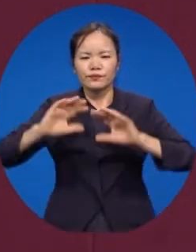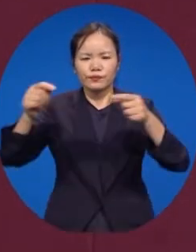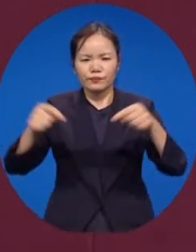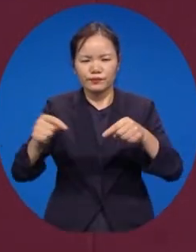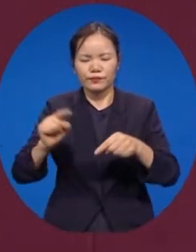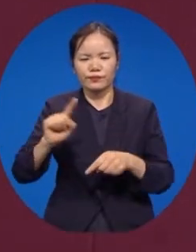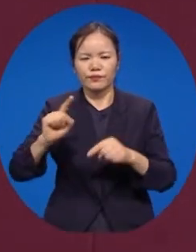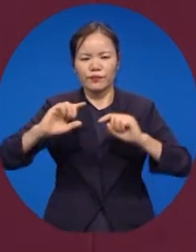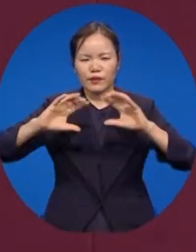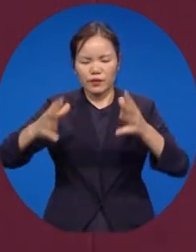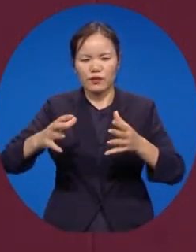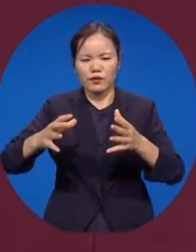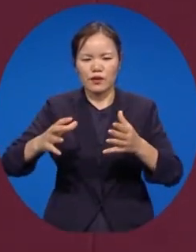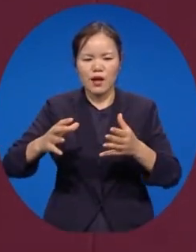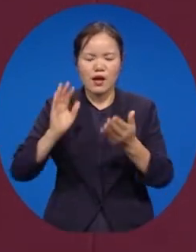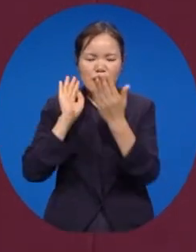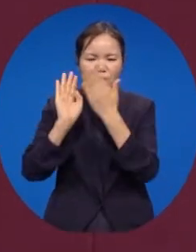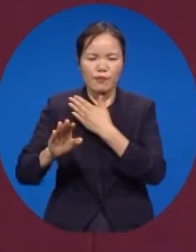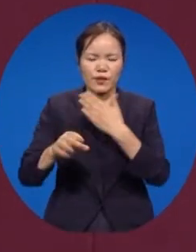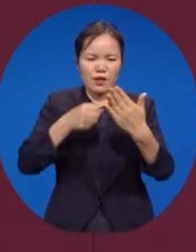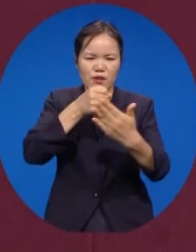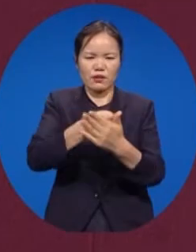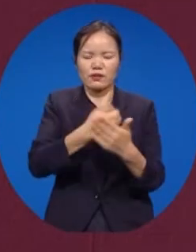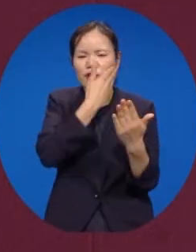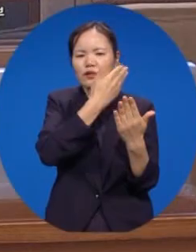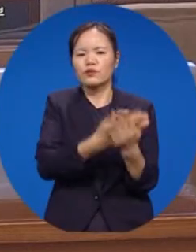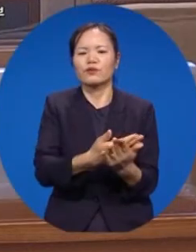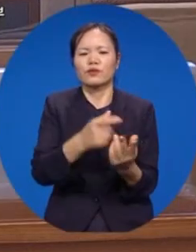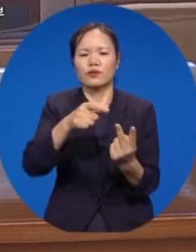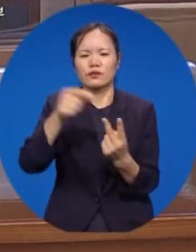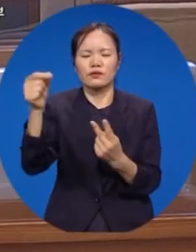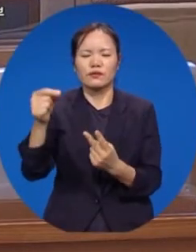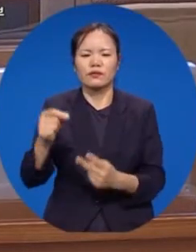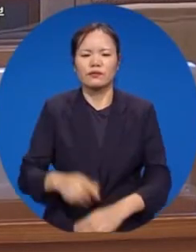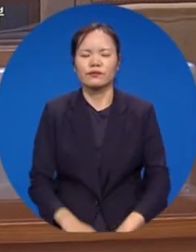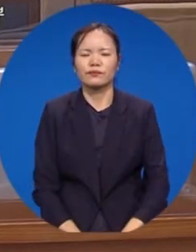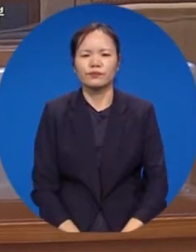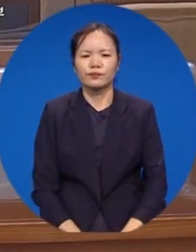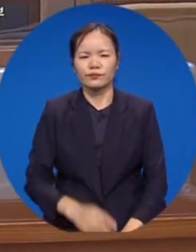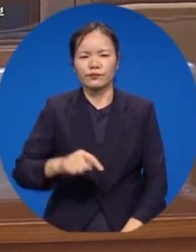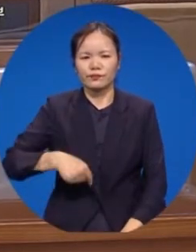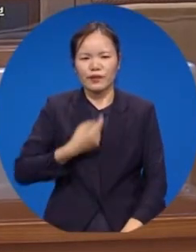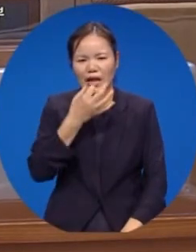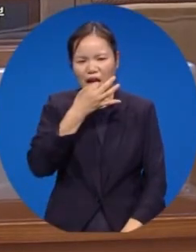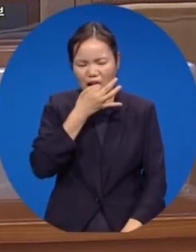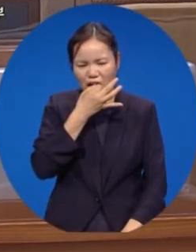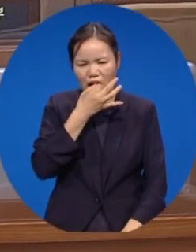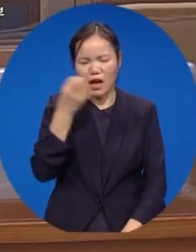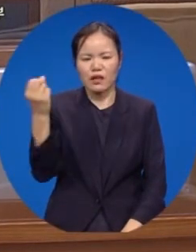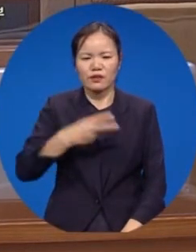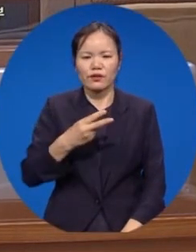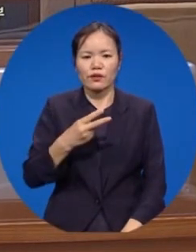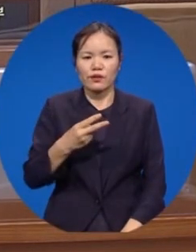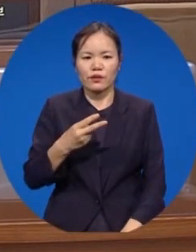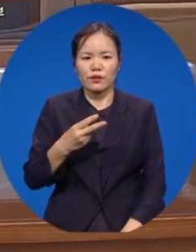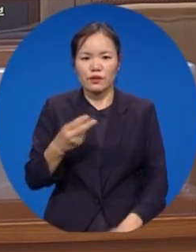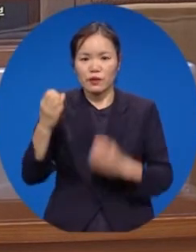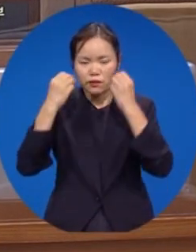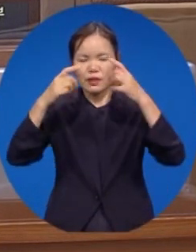외교는 국가의 명운을 좌우하는 중요한 선택입니다. 자국 이기주의,